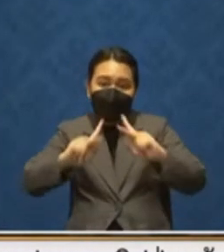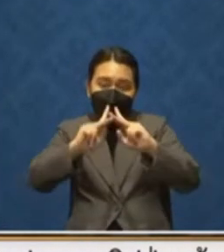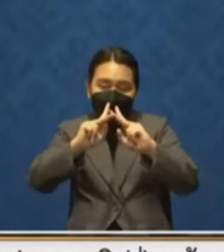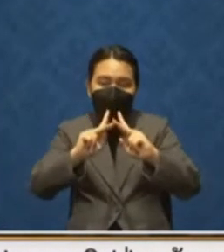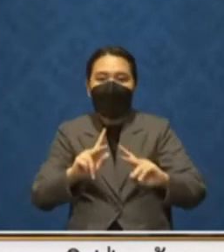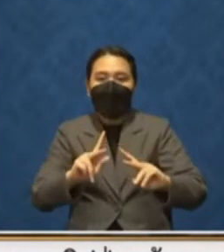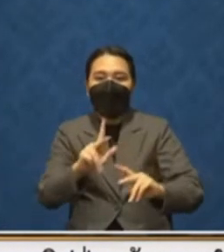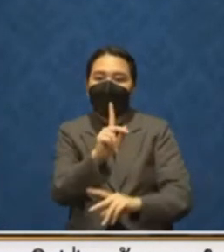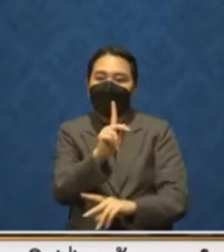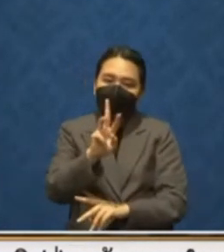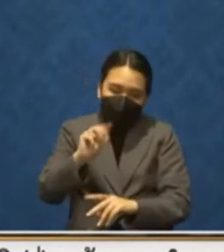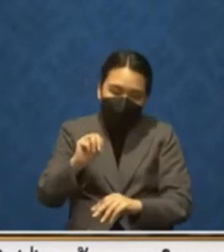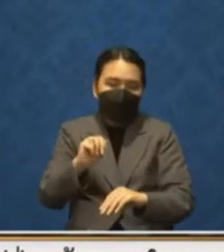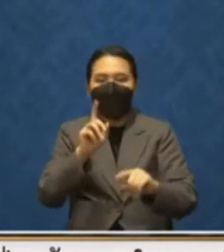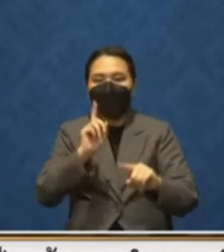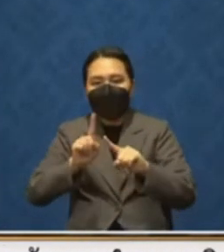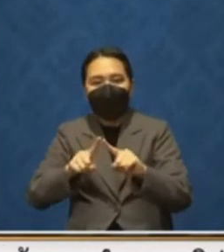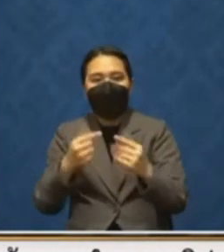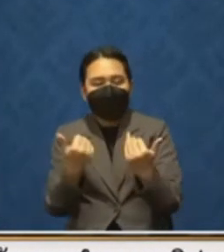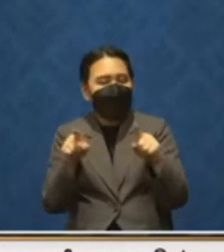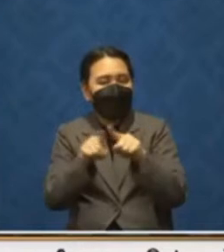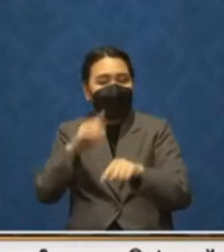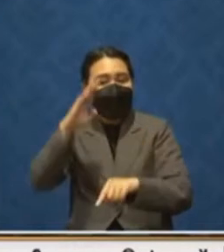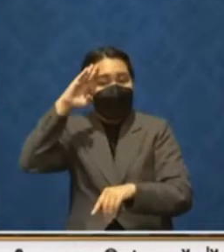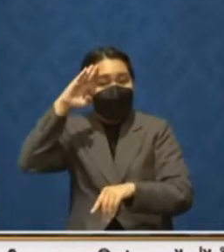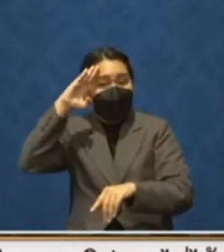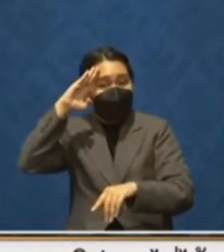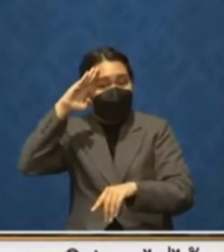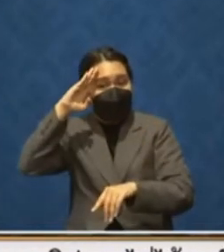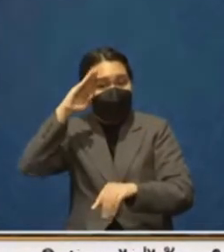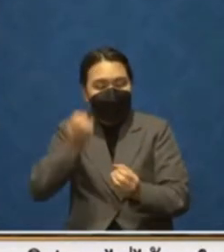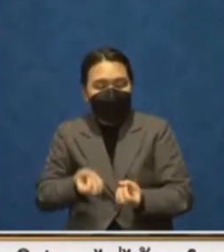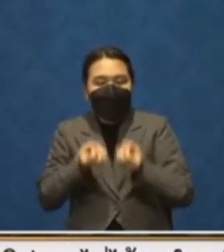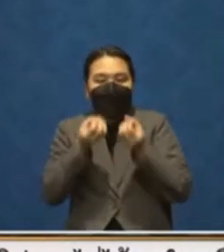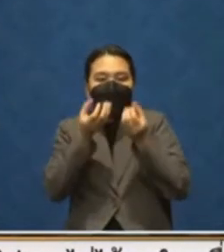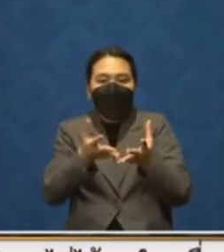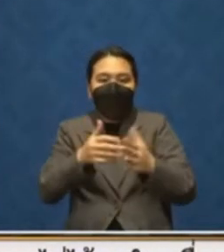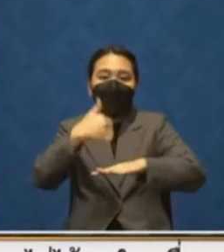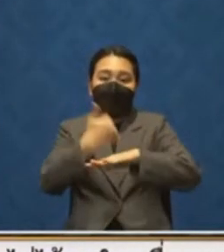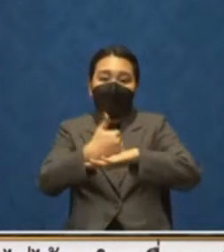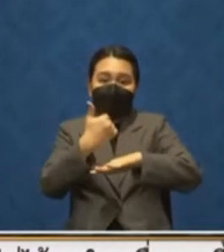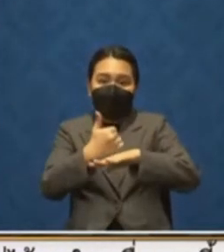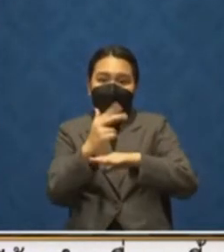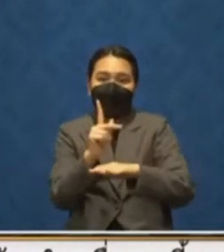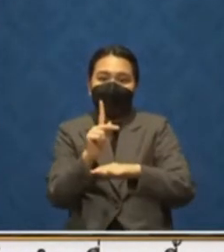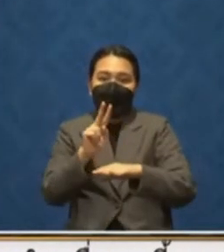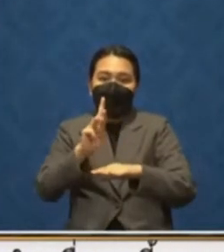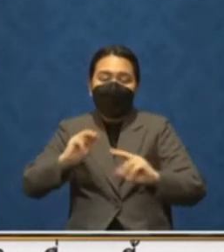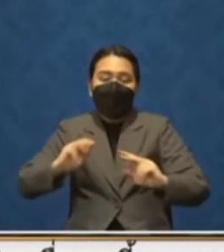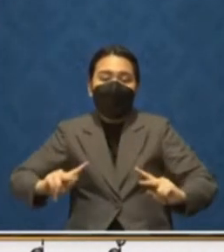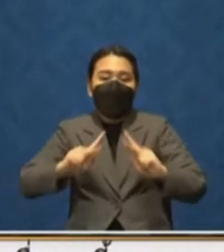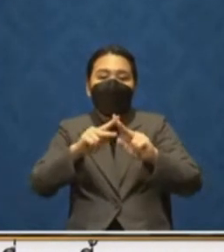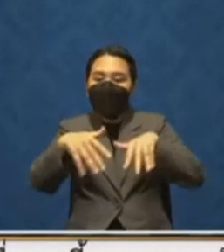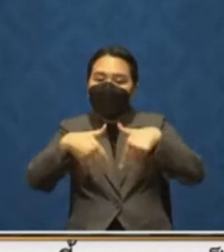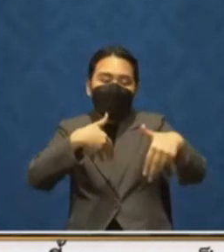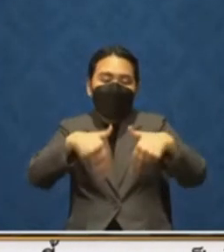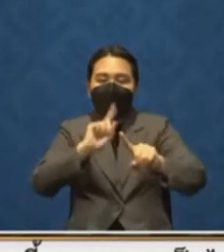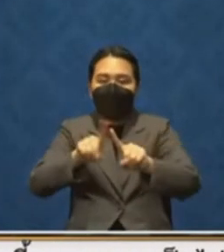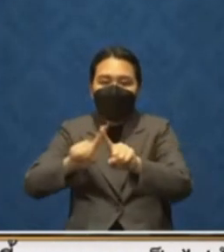กันดีการส่งนายทหารนะไปเป็นอธิบดีกรมของพลเรือนๆอีกหลายคนด้วยกันนะครับ